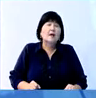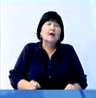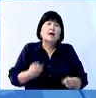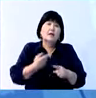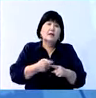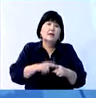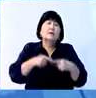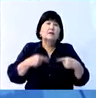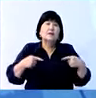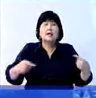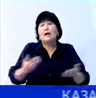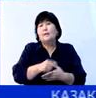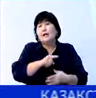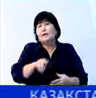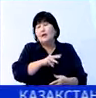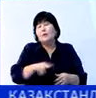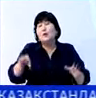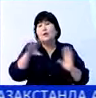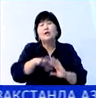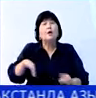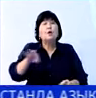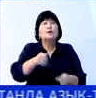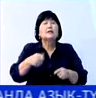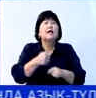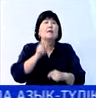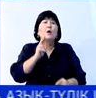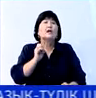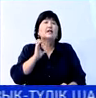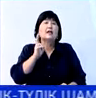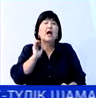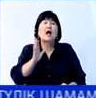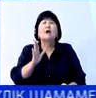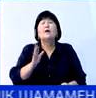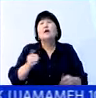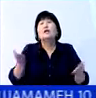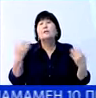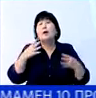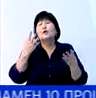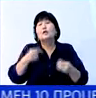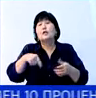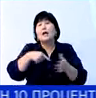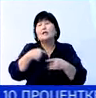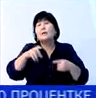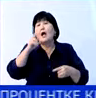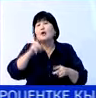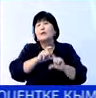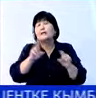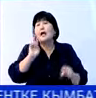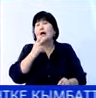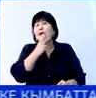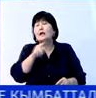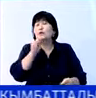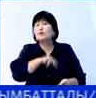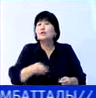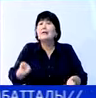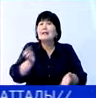Енді осы және өзге де ақпараттар алдағы минуттарда. Облыс әкімі Қуанышбек Ысқақов демалыс күндері қаладағы бірқатар әлеуметтік нысандарды аралап